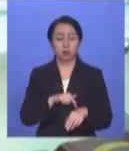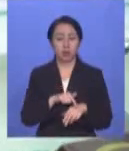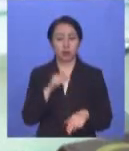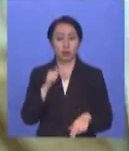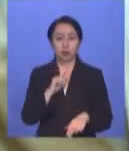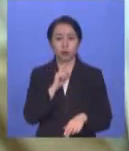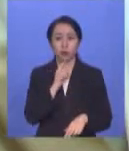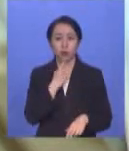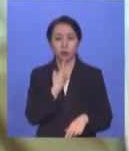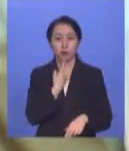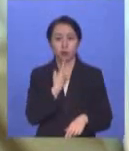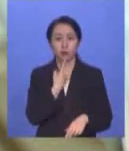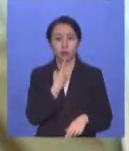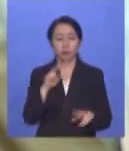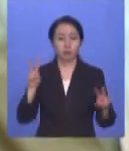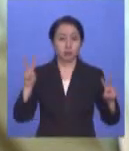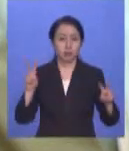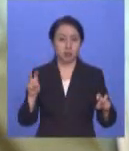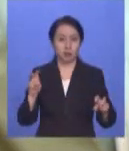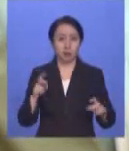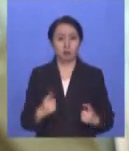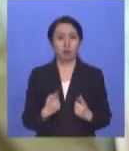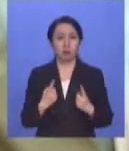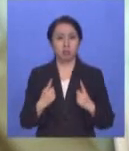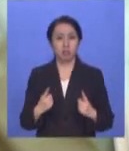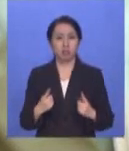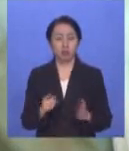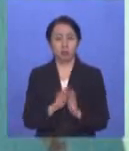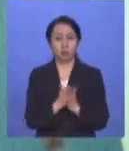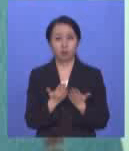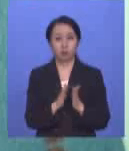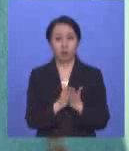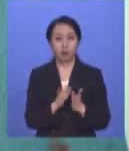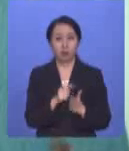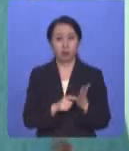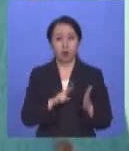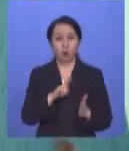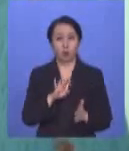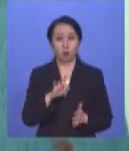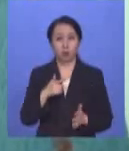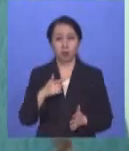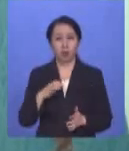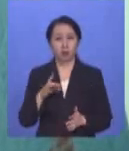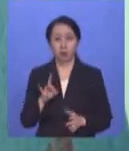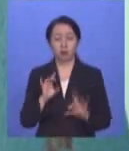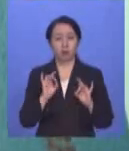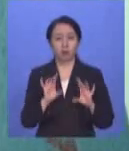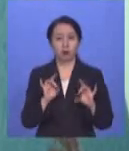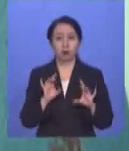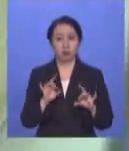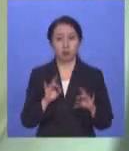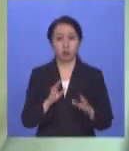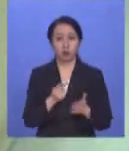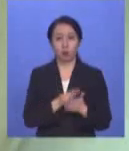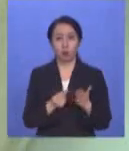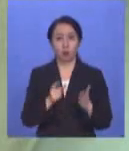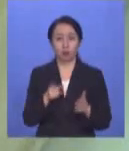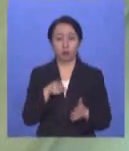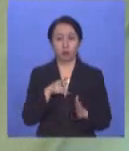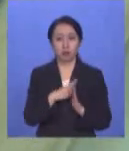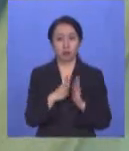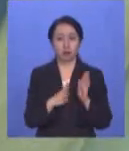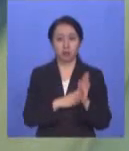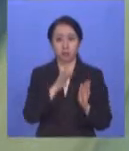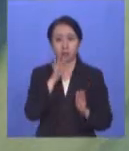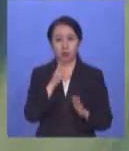затрагивают сложные и актуальные темы. Его знаменитое произведение – поэма «Кулагер». В ней рассказывается о композиторе